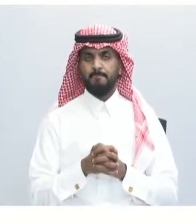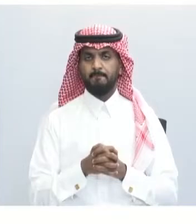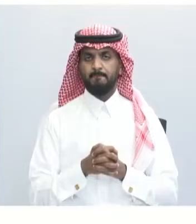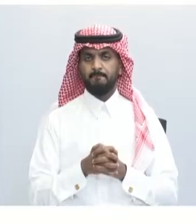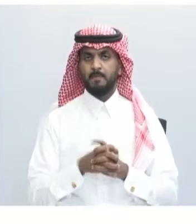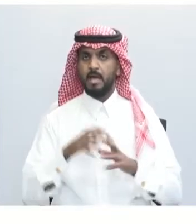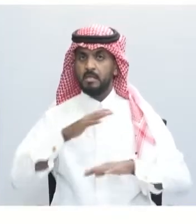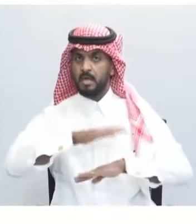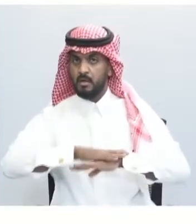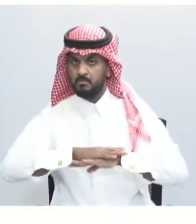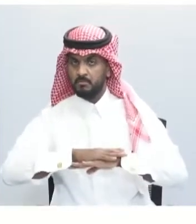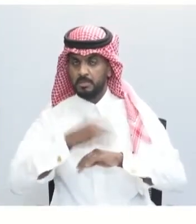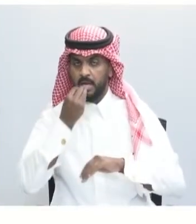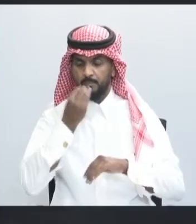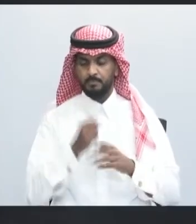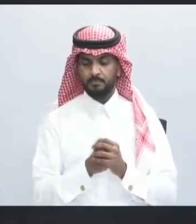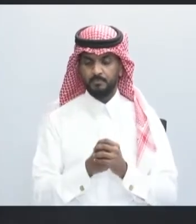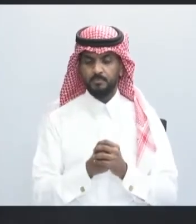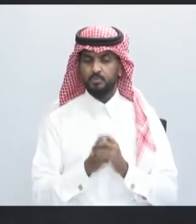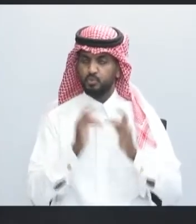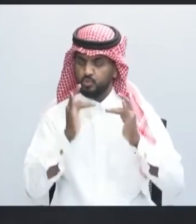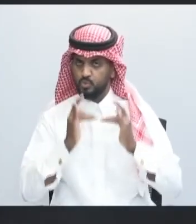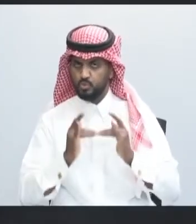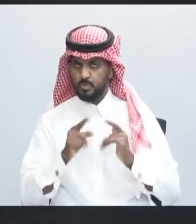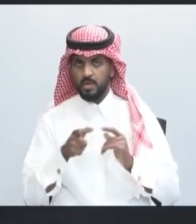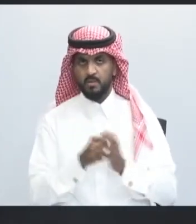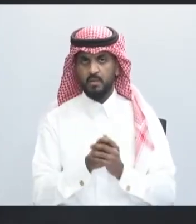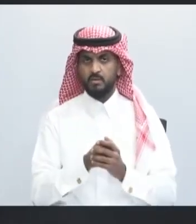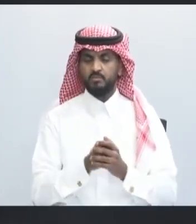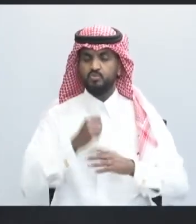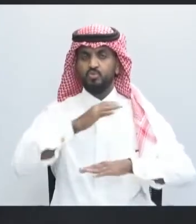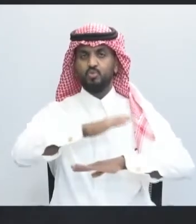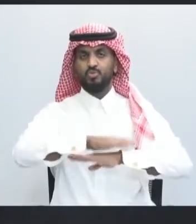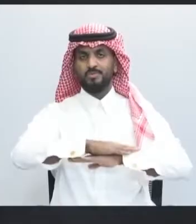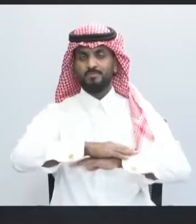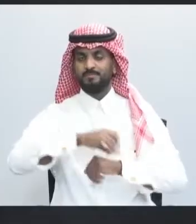من اداب الطعام الجلوس اذا هذا سلوك